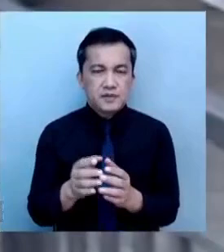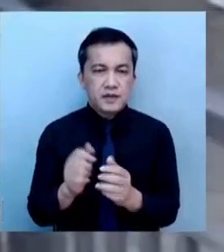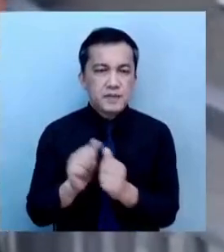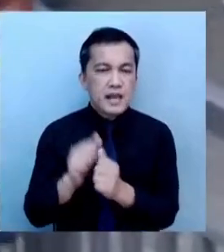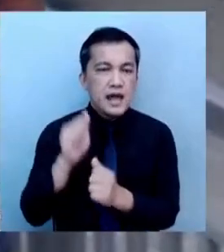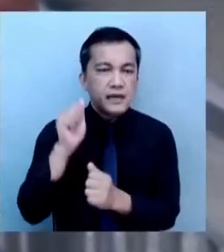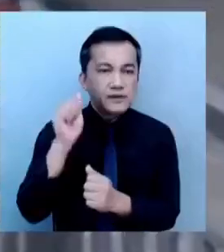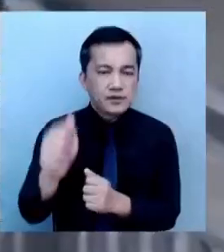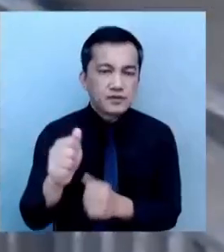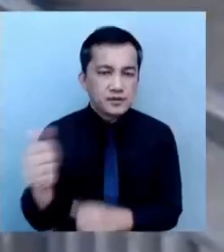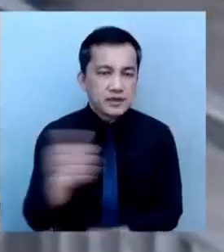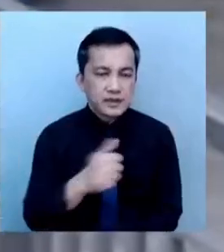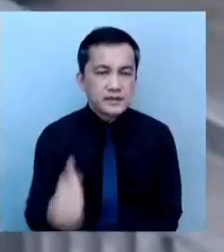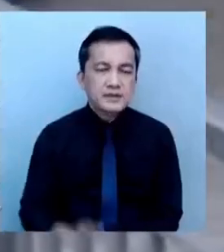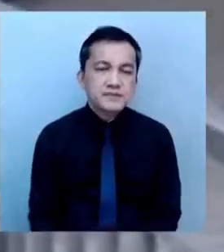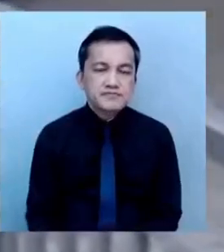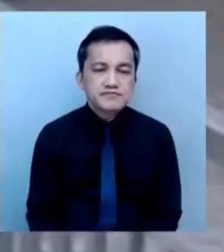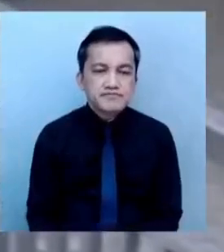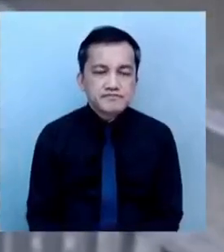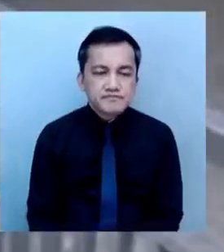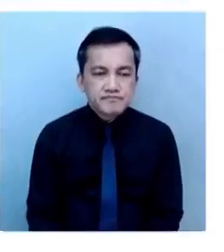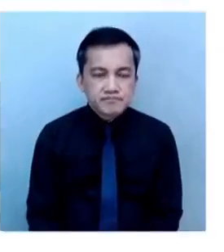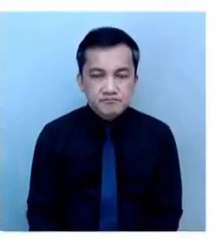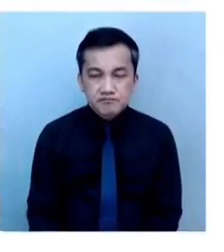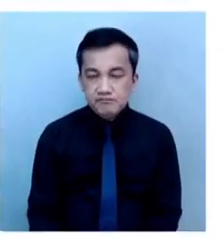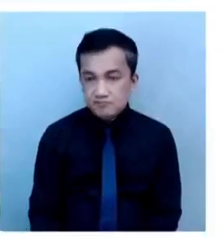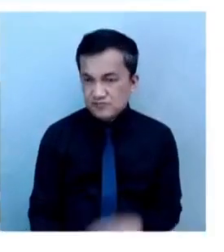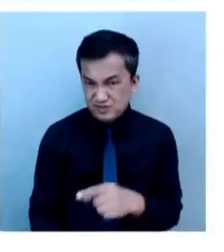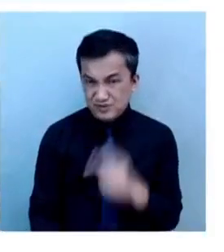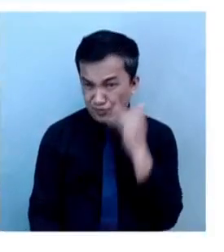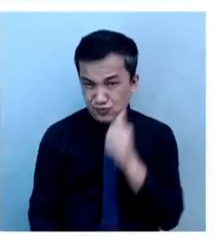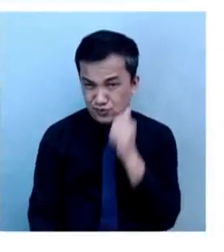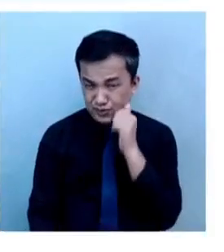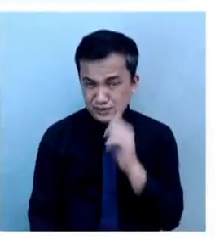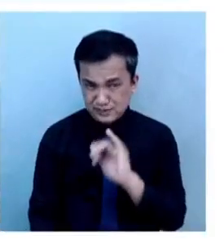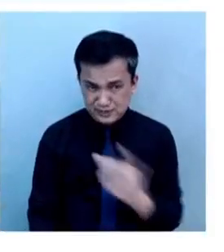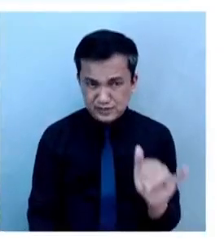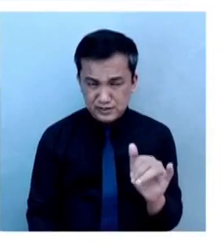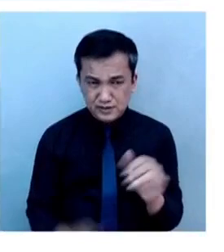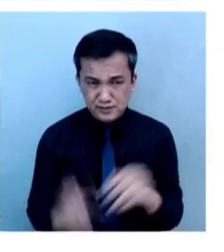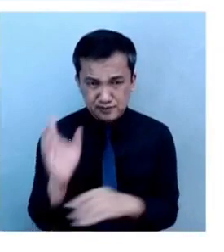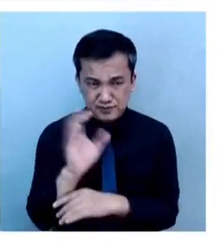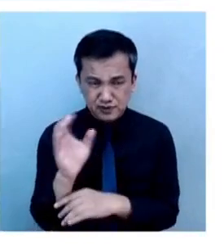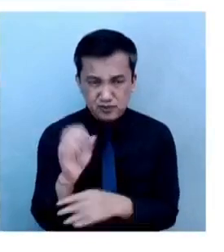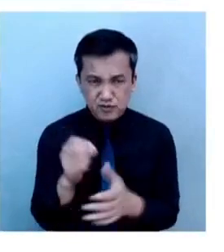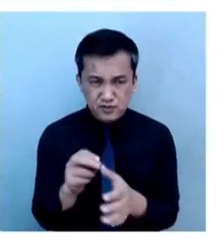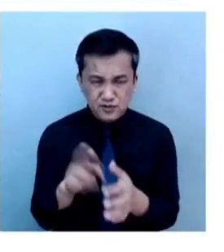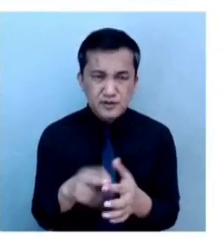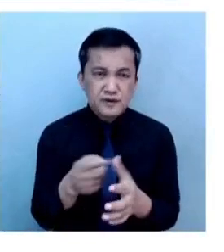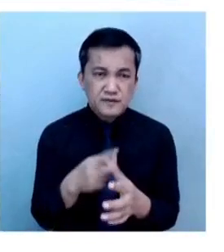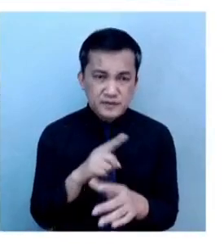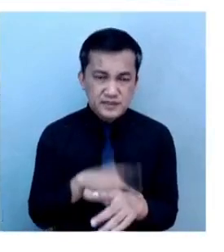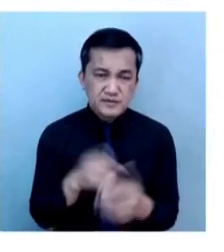biyahe, Carmina. Mm-mm. Ito ba'y ganito parate tuwing Kapaskuhan o ngayon lamang ito nangyari?